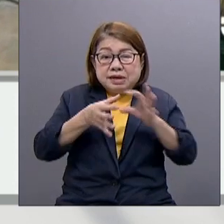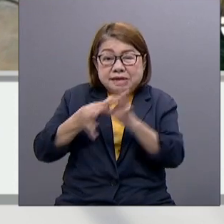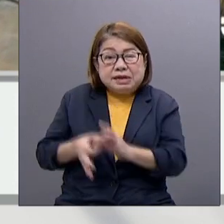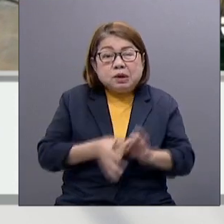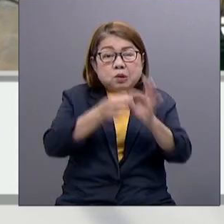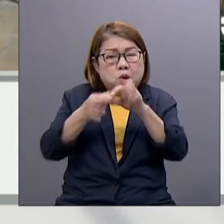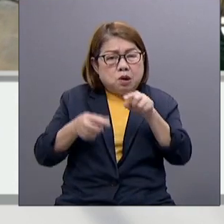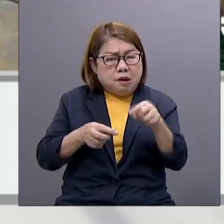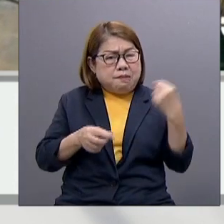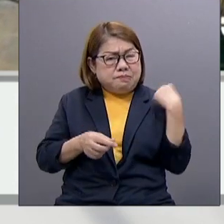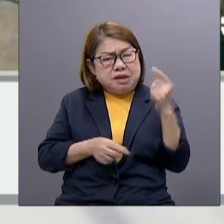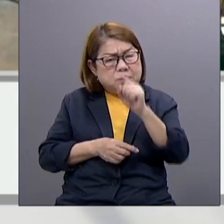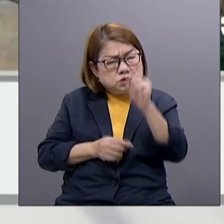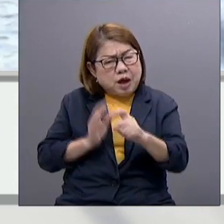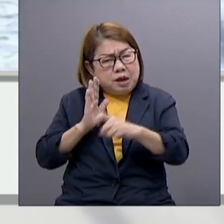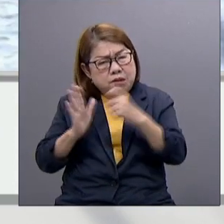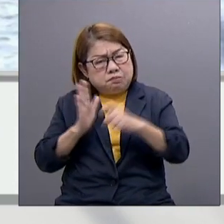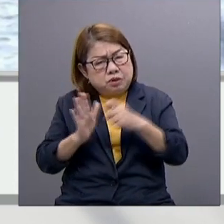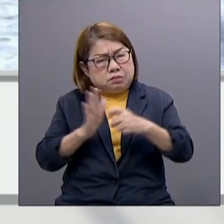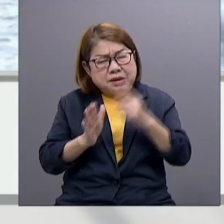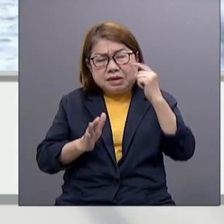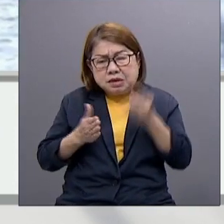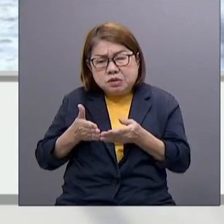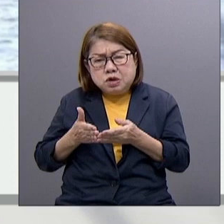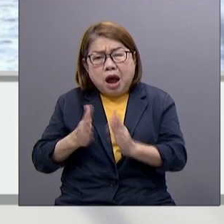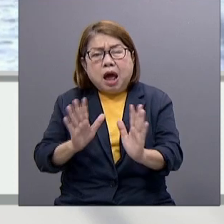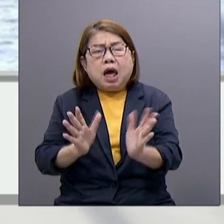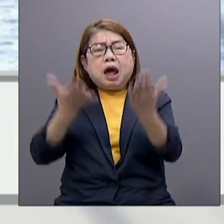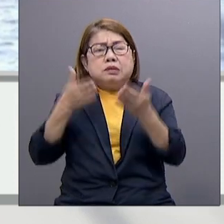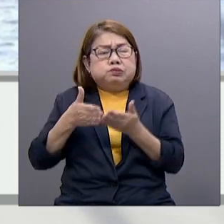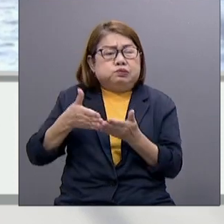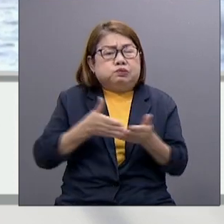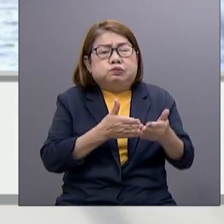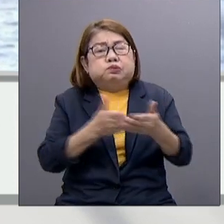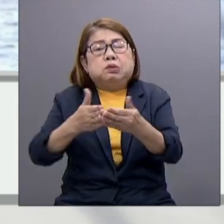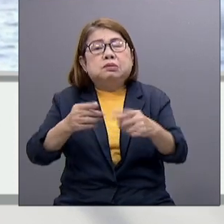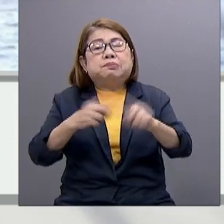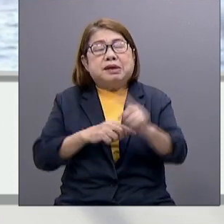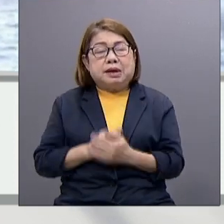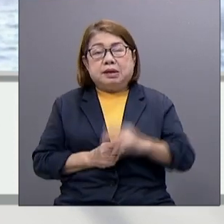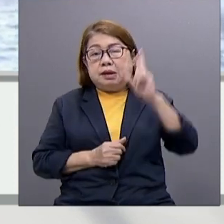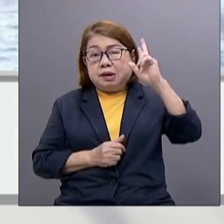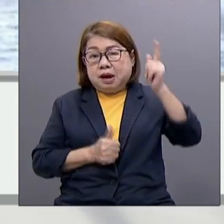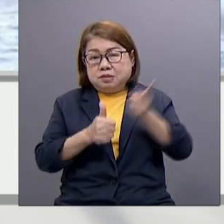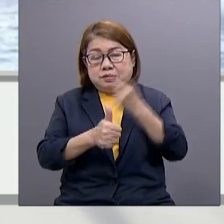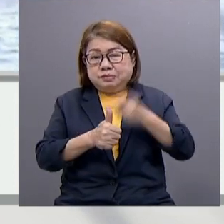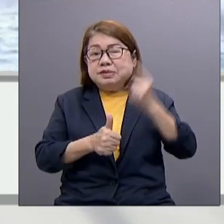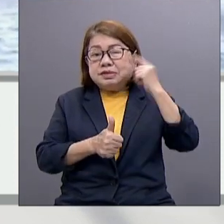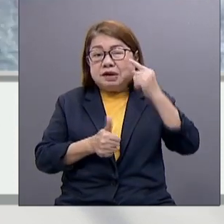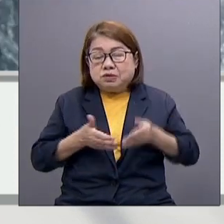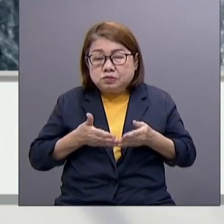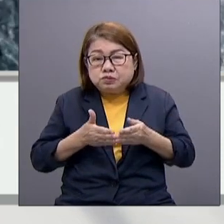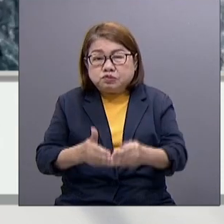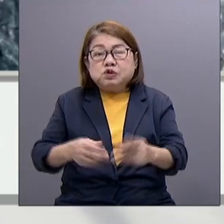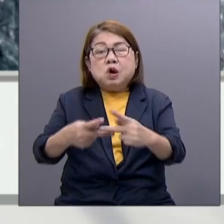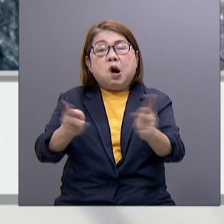มากมายค่ะเรือน่าจะมุ่งหน้าไปทางไหนกันแน่ข่าวแรกที่เราได้ยินก็คือคาดว่าไปทางเกาะกูดที่